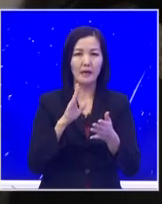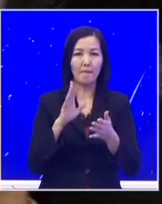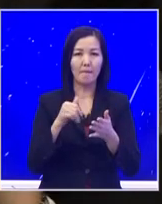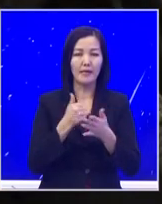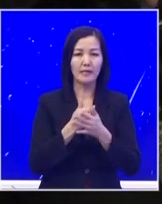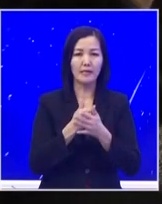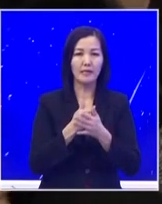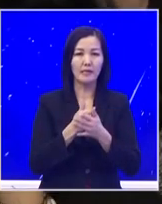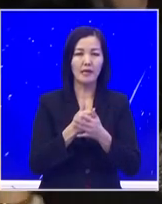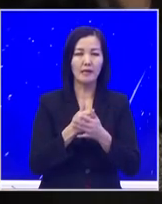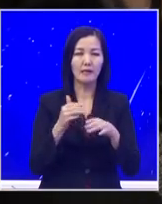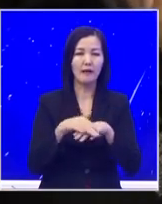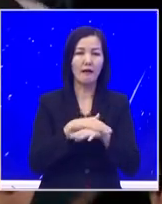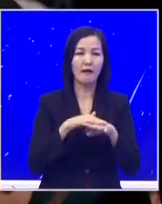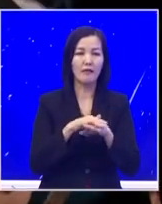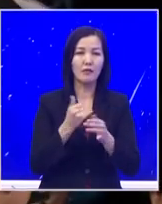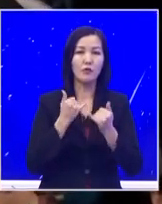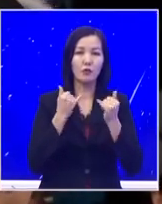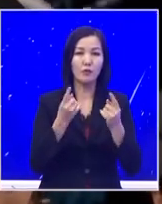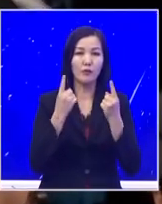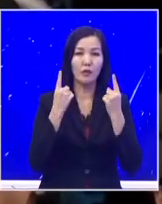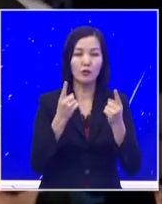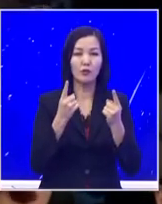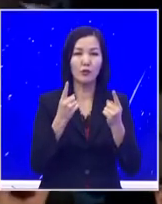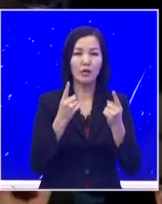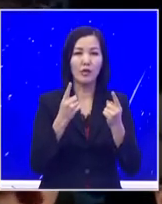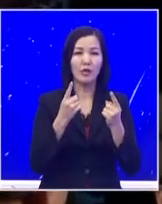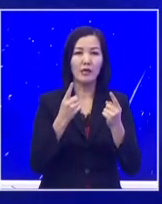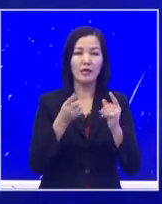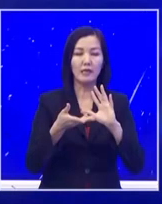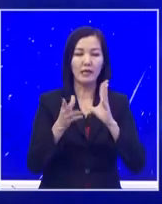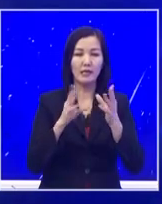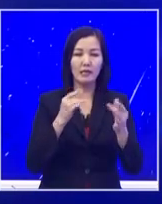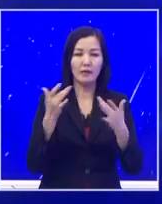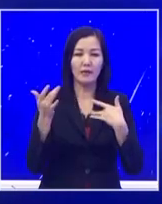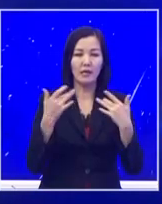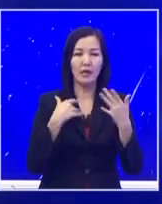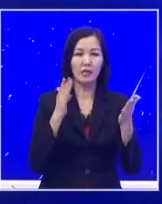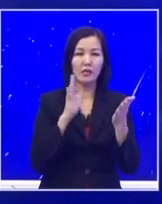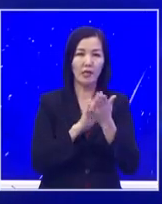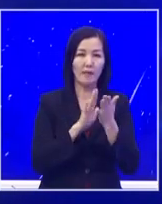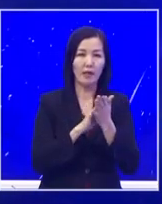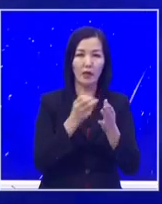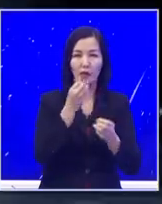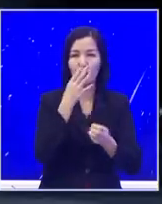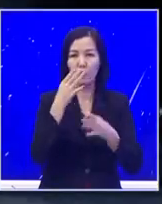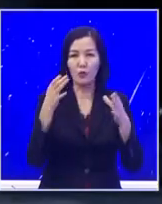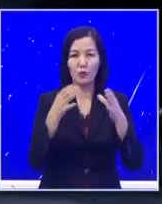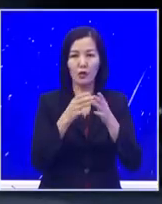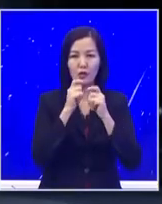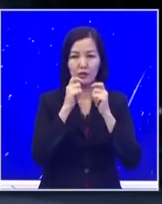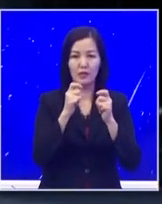жұпқа халықтың ықыласы зор. Оған есептік концерттері бойындағы сарт-сұрт шапалақ құшақ-құшақ гүлдер айғақ. Міне